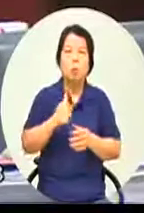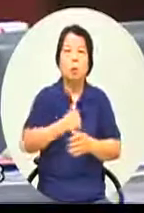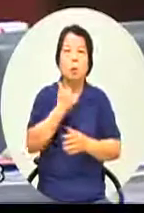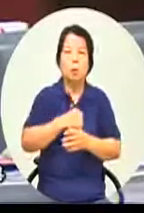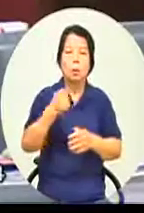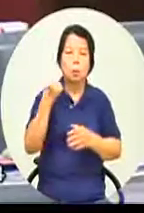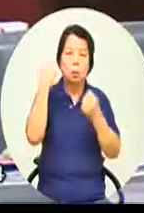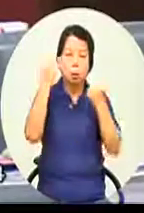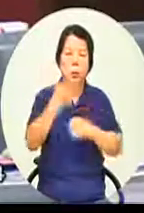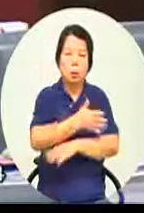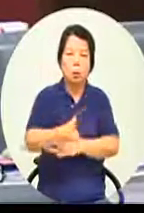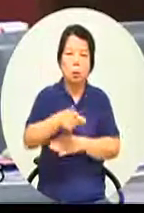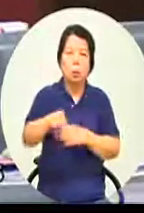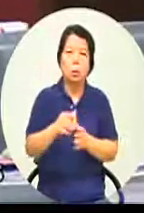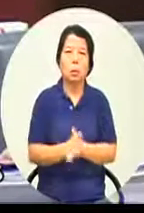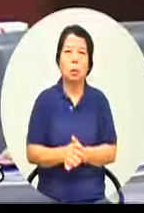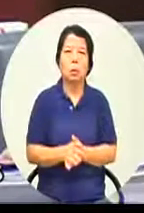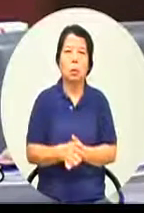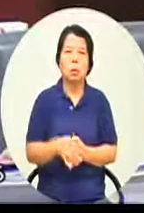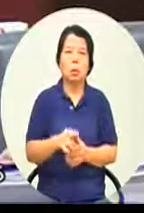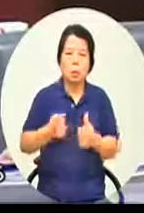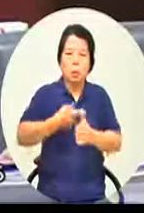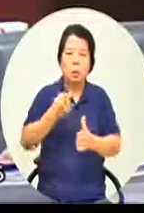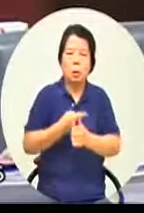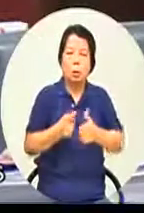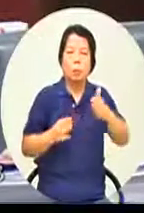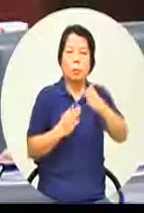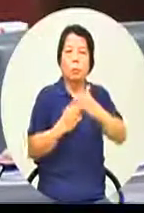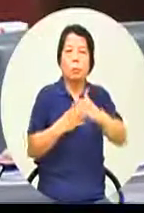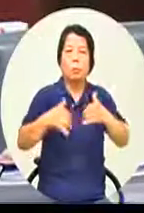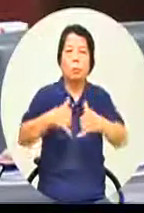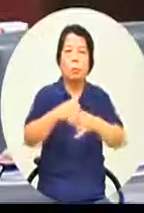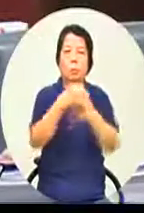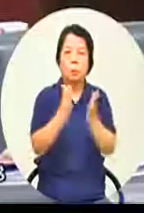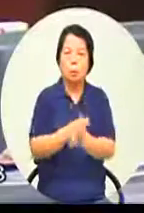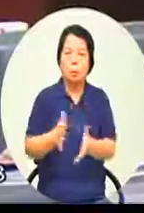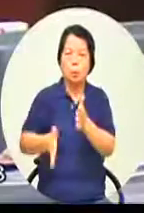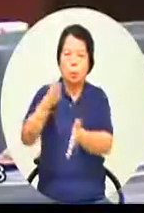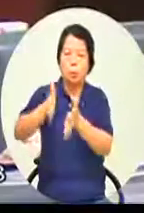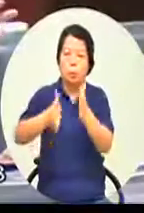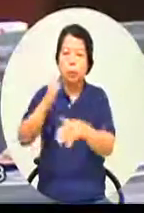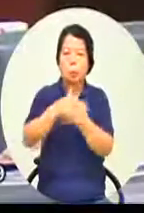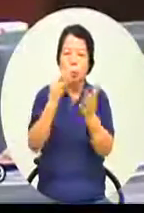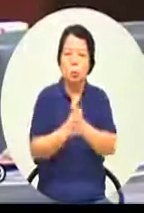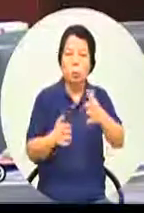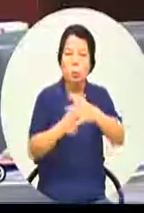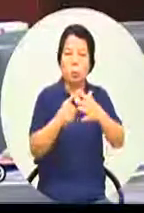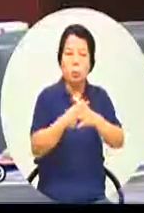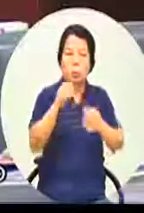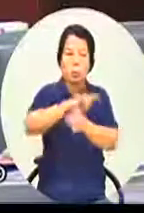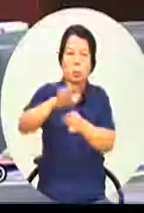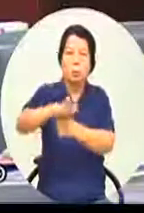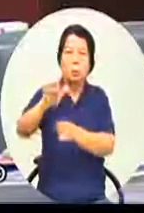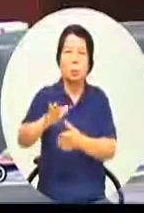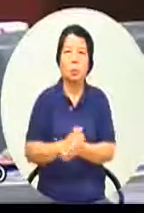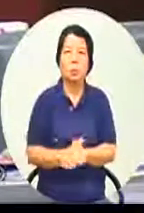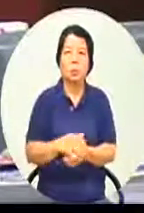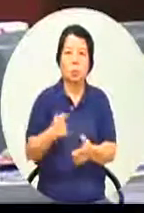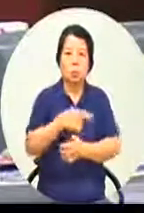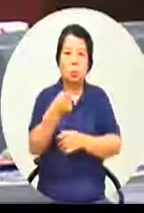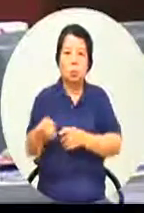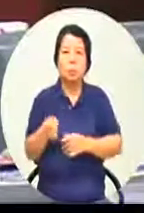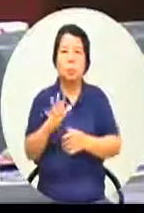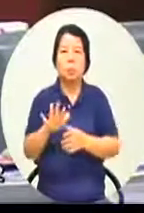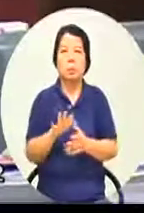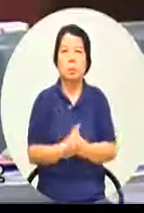隔着这个先锋路，这边新峡谷已经起到大楼，套梯厝起到摸摸摸，啊，这边哦，因为